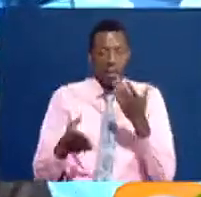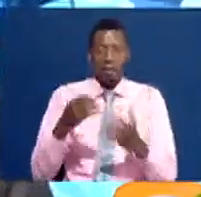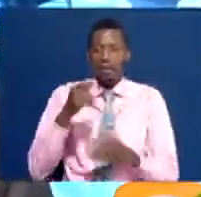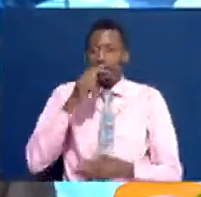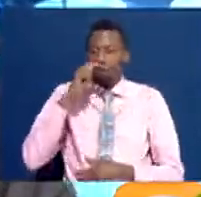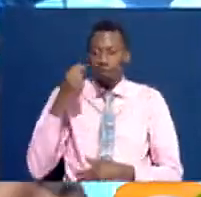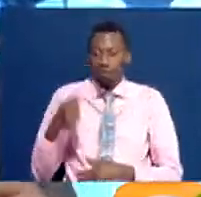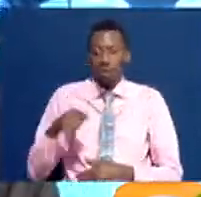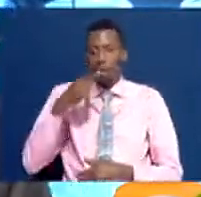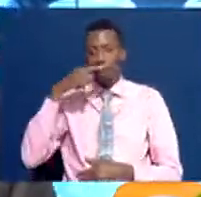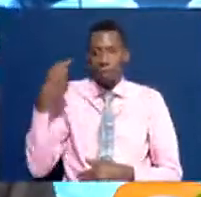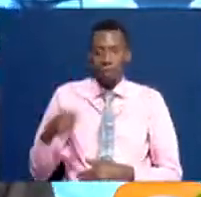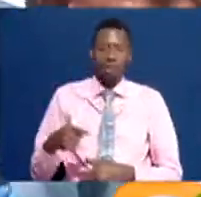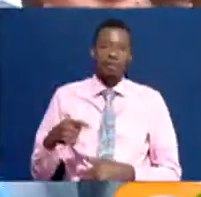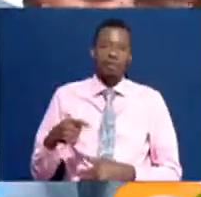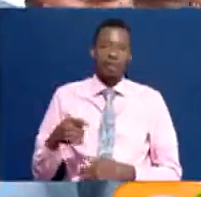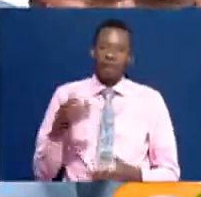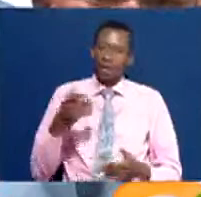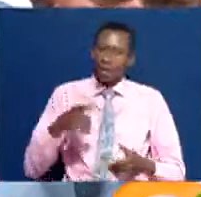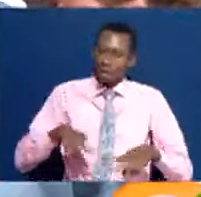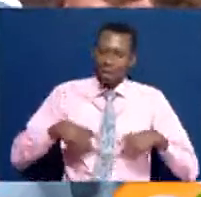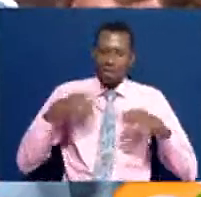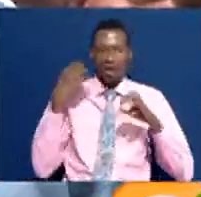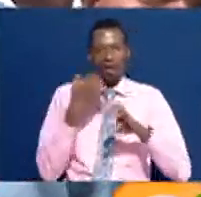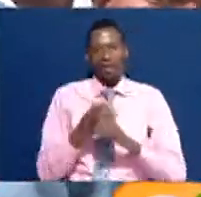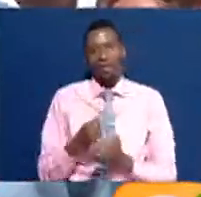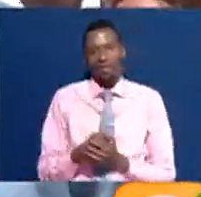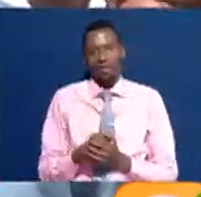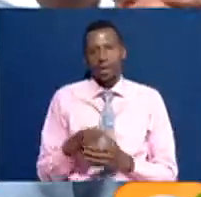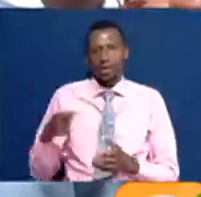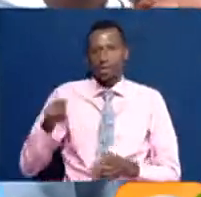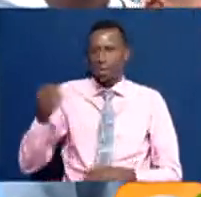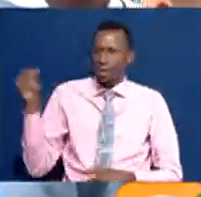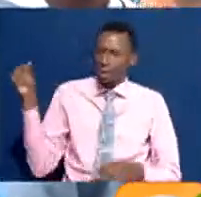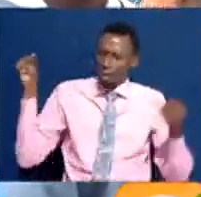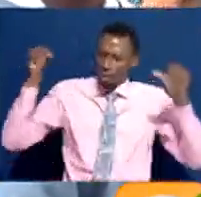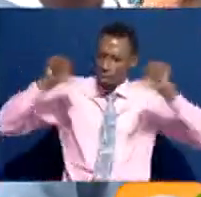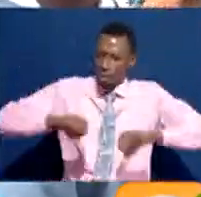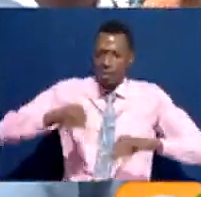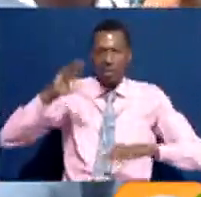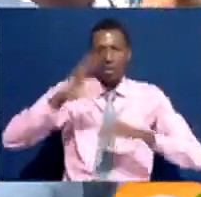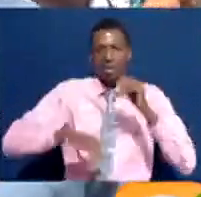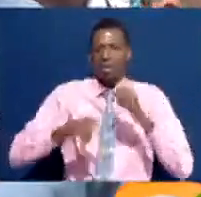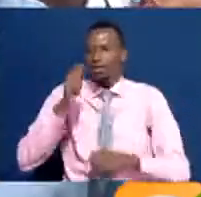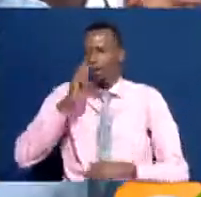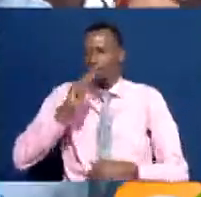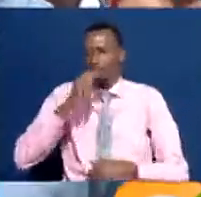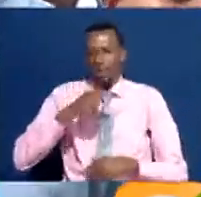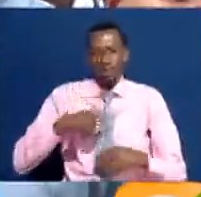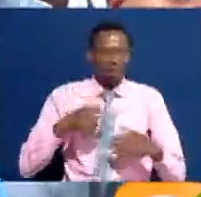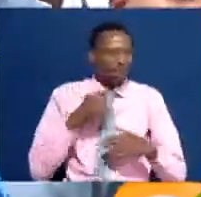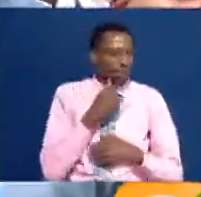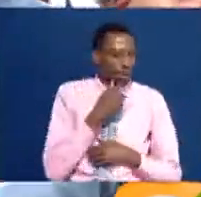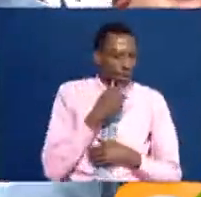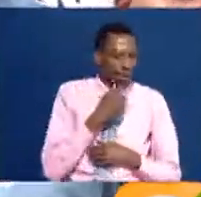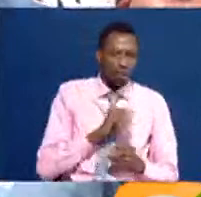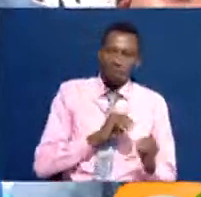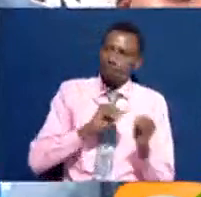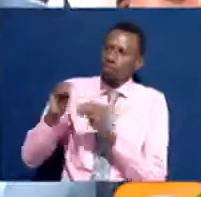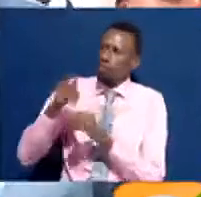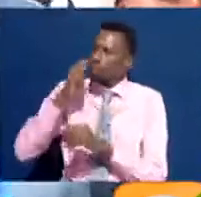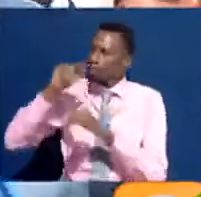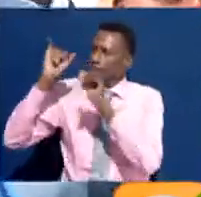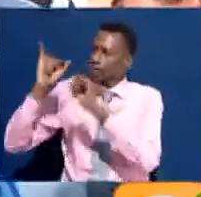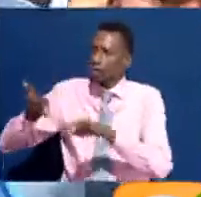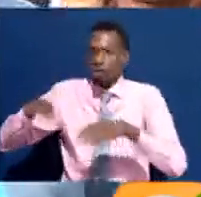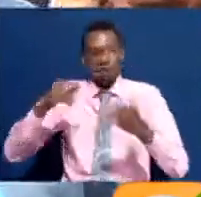Russia. Tuko hali mbaya. Tumekuwa more wasi kuliko Tanzania. Sasa tunashindwa tuende Tanzania tukao huko ama